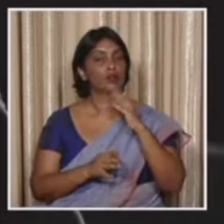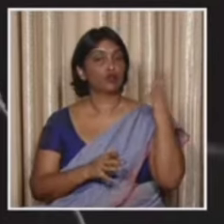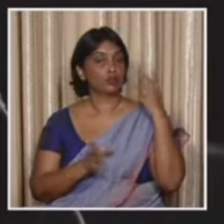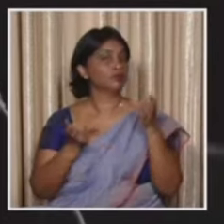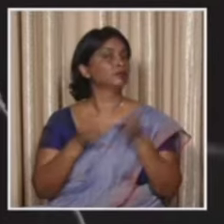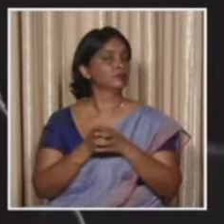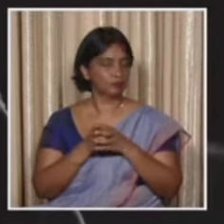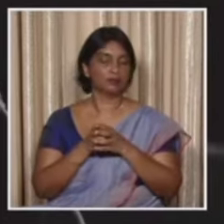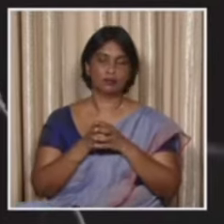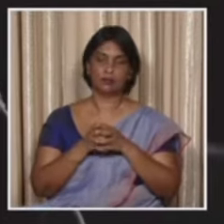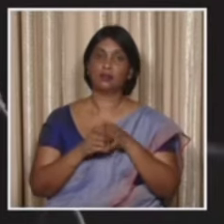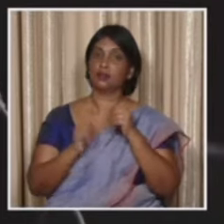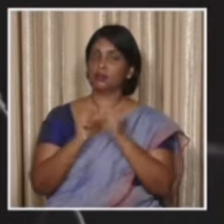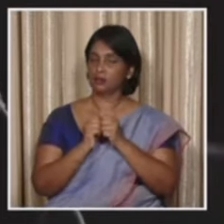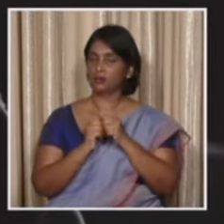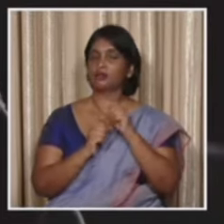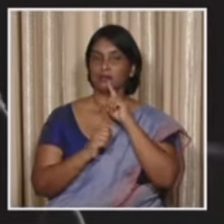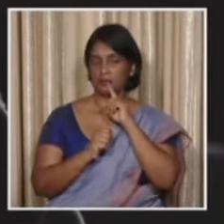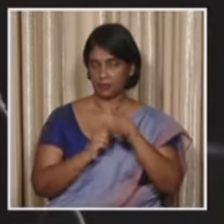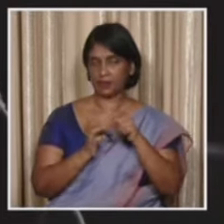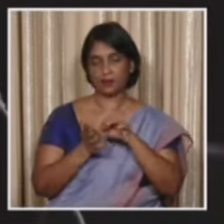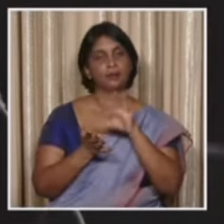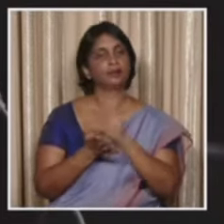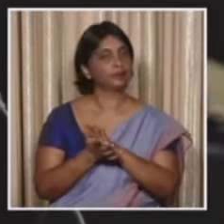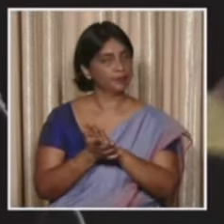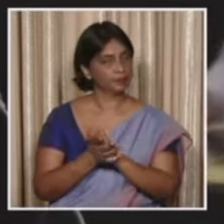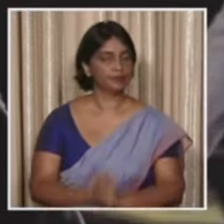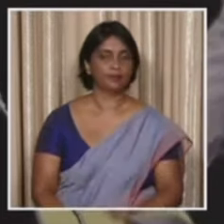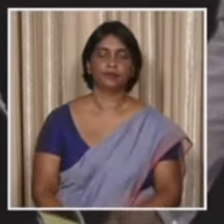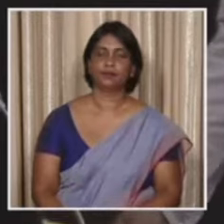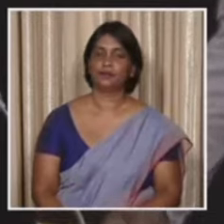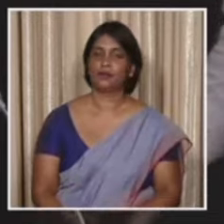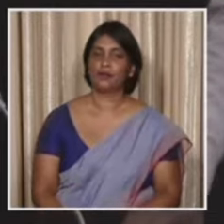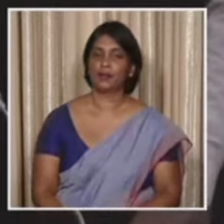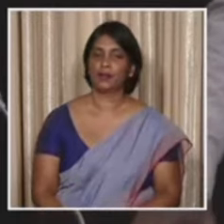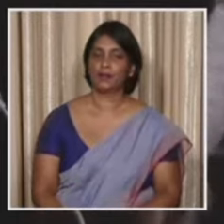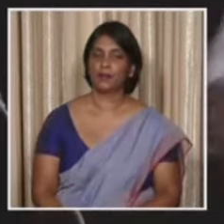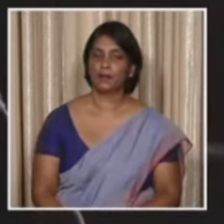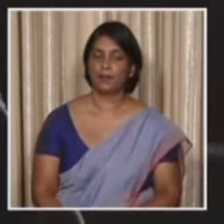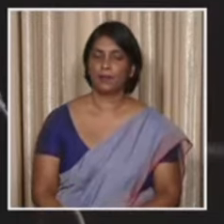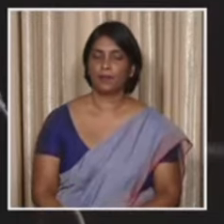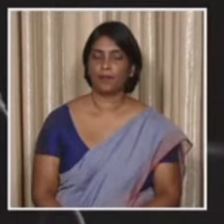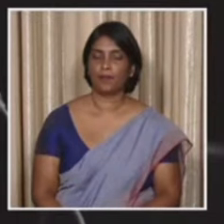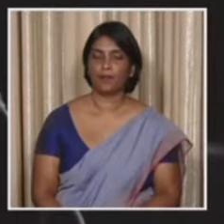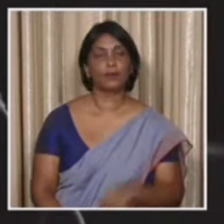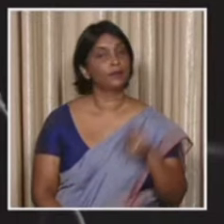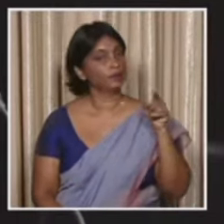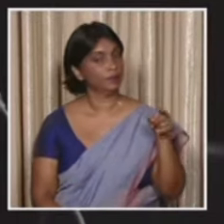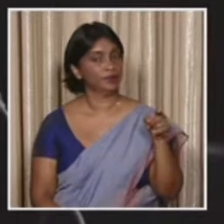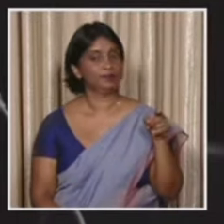என்றால் ஸ்ரீலங்கா முஸ்லிம் காங்கிரஸோடு அவருக்கு இருந்த உறவு, அவர் ஸ்ரீலங்கா சுதந்திர